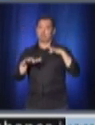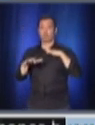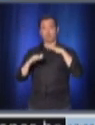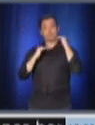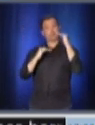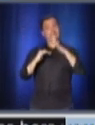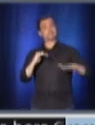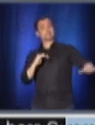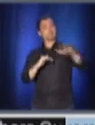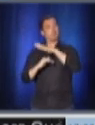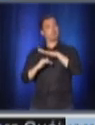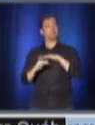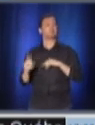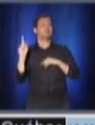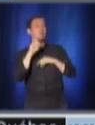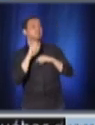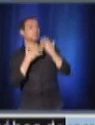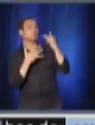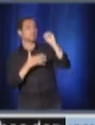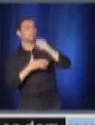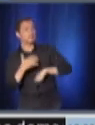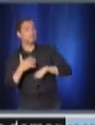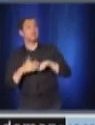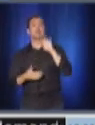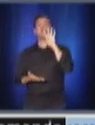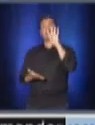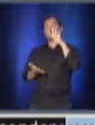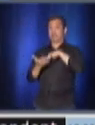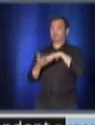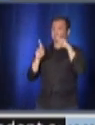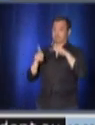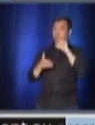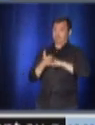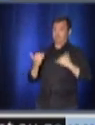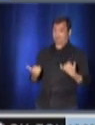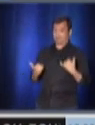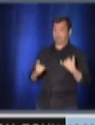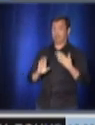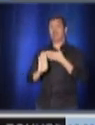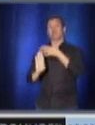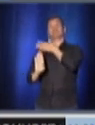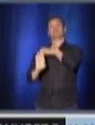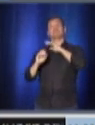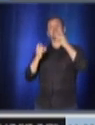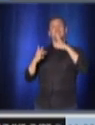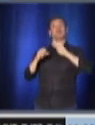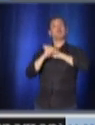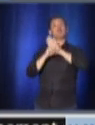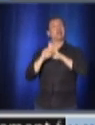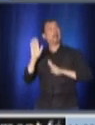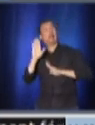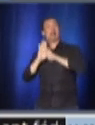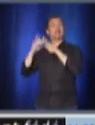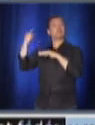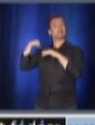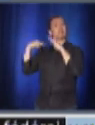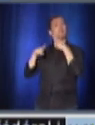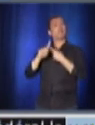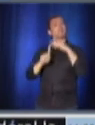000 qui en ce moment, c'est à peu près 4 000 personnes, mais au pic, là, rappelez-vous des points de presse qu'on avait au mois de mai, là, on parlait